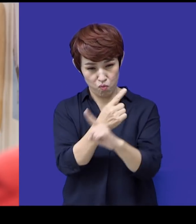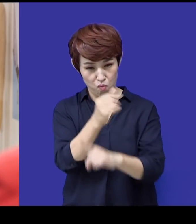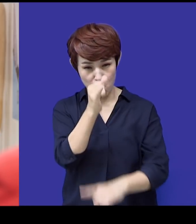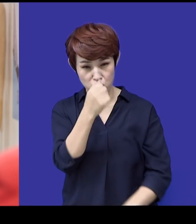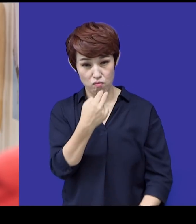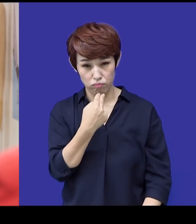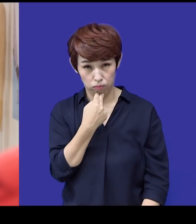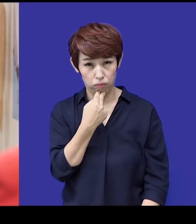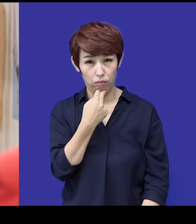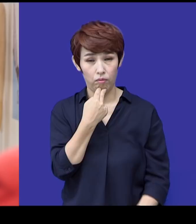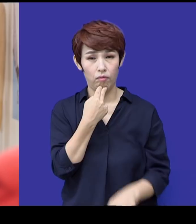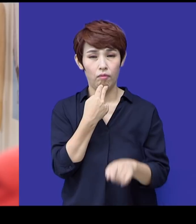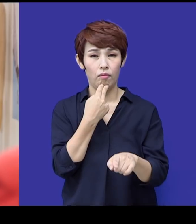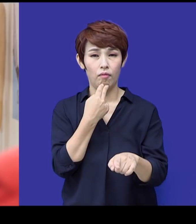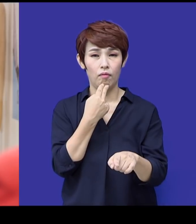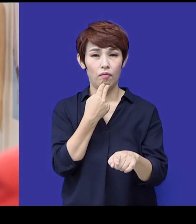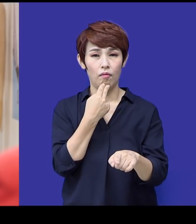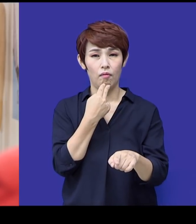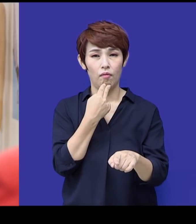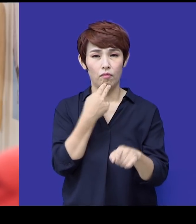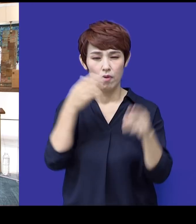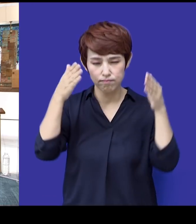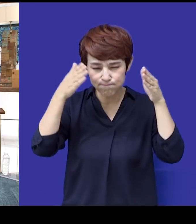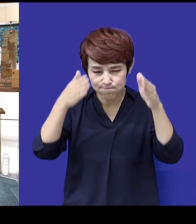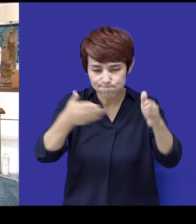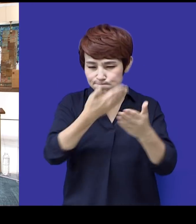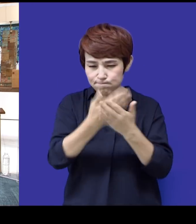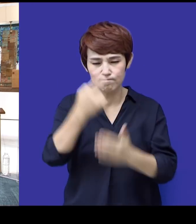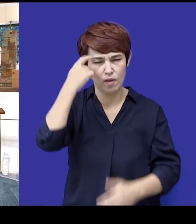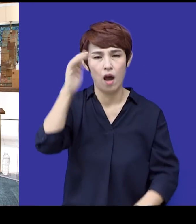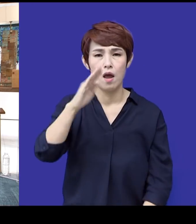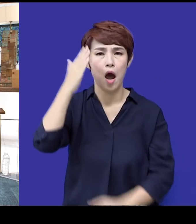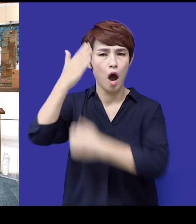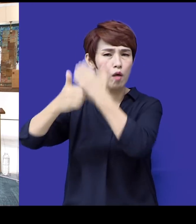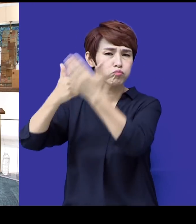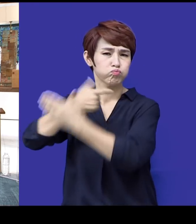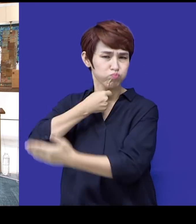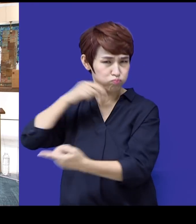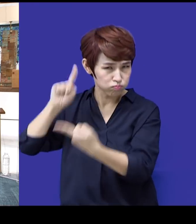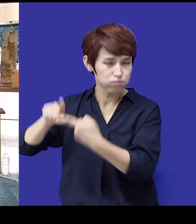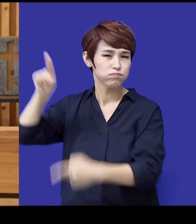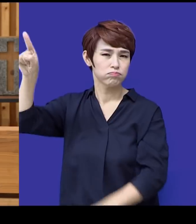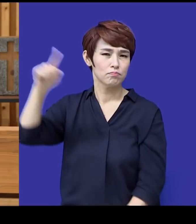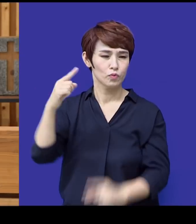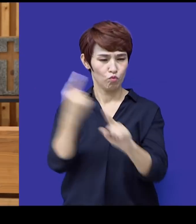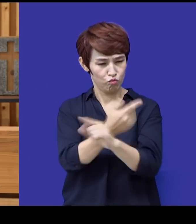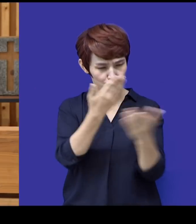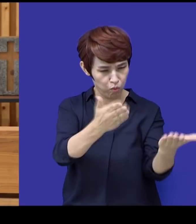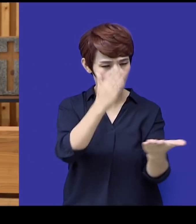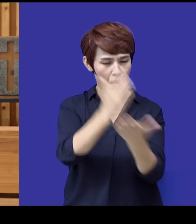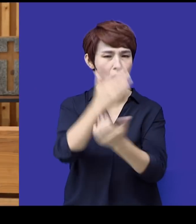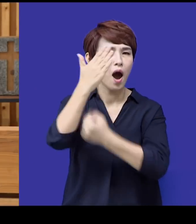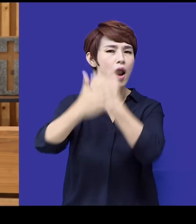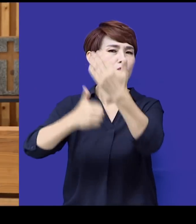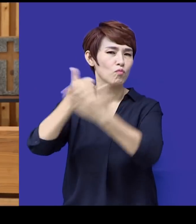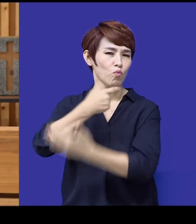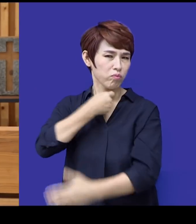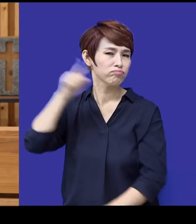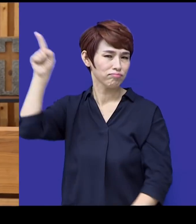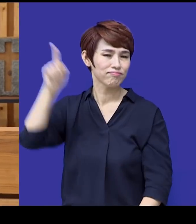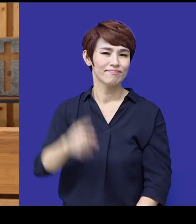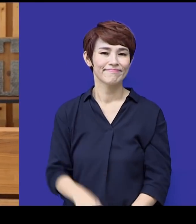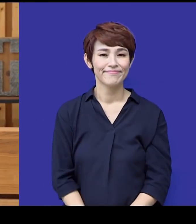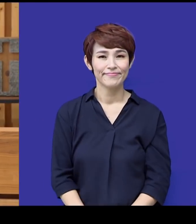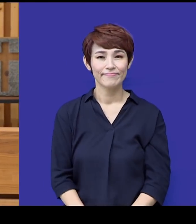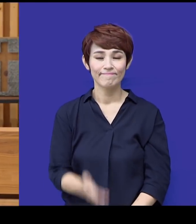저는 크게 그 의미를 두지는 않아요. 네. 하나님 마음이죠 뭐. 그러네요. 예. 마지막으로 우리